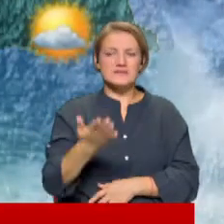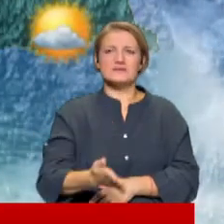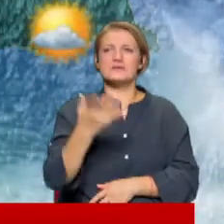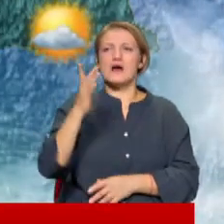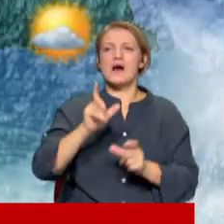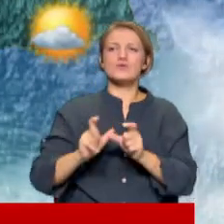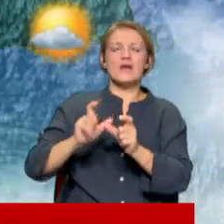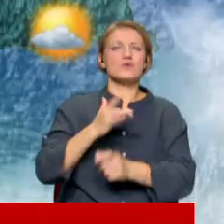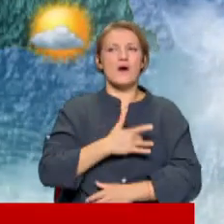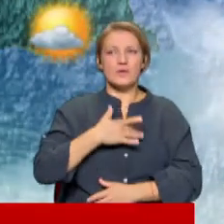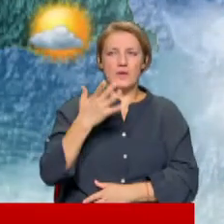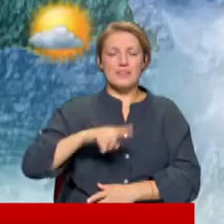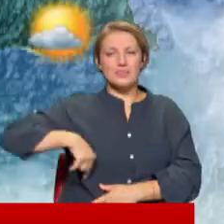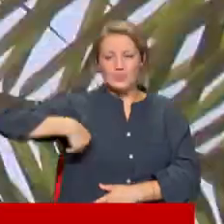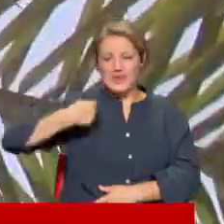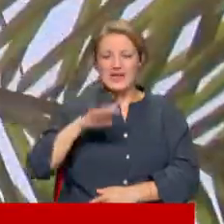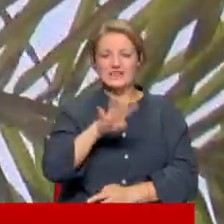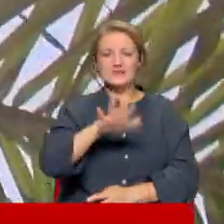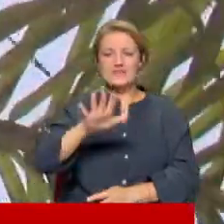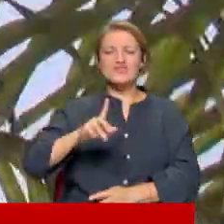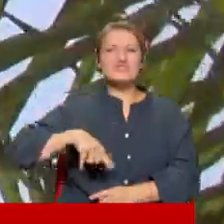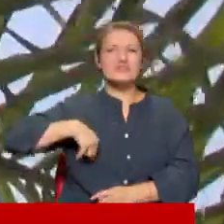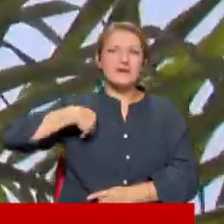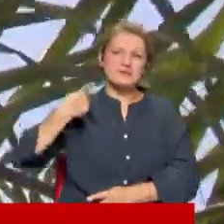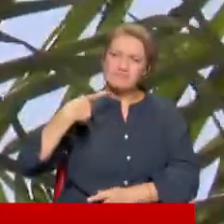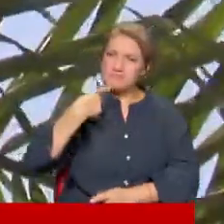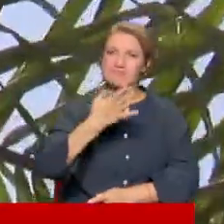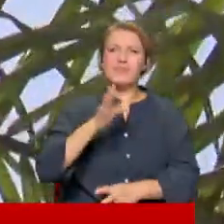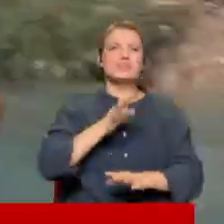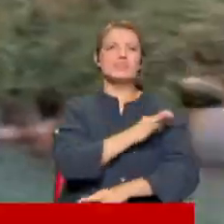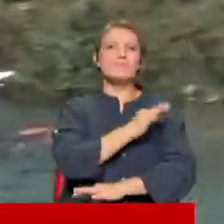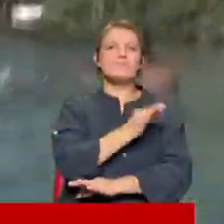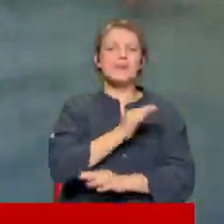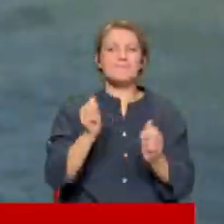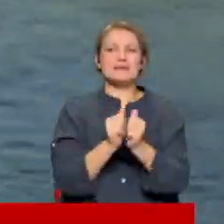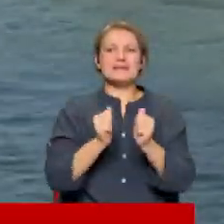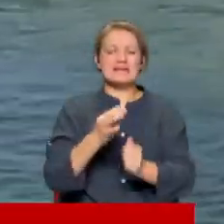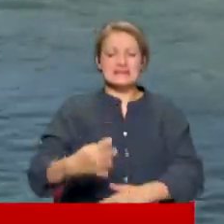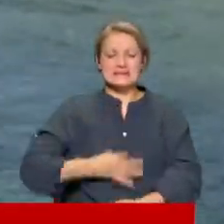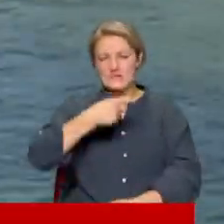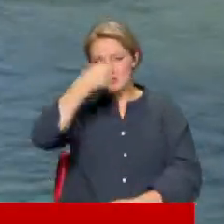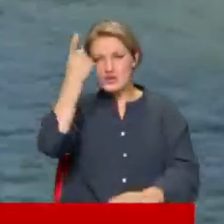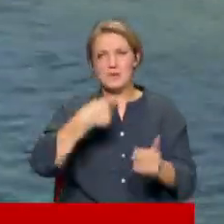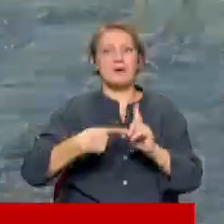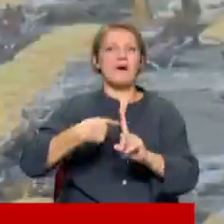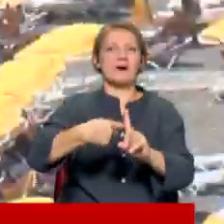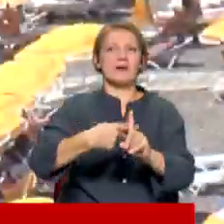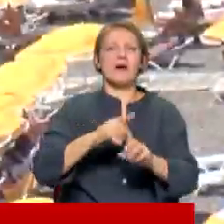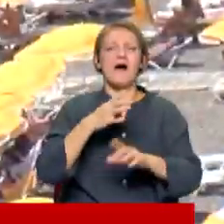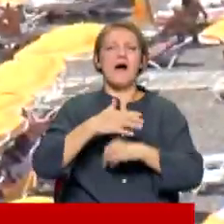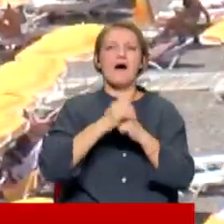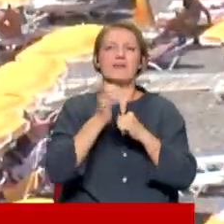Güneydoğu Anadolu'da ise termometreler 45 dereceyi zorladı nemle birlikte hissedilen sıcaklık daha da arttı nem oranı